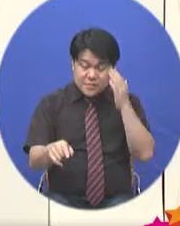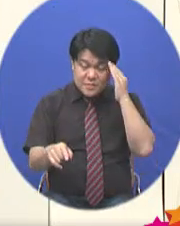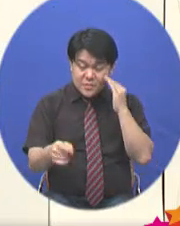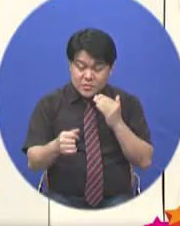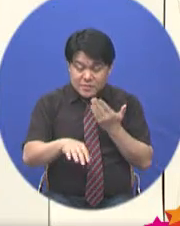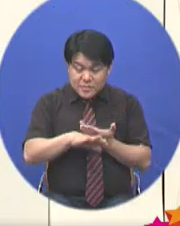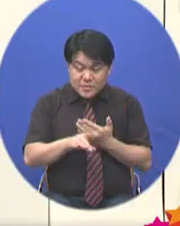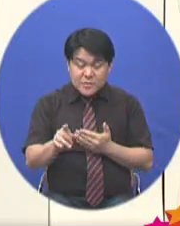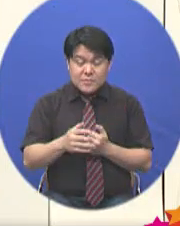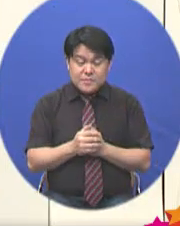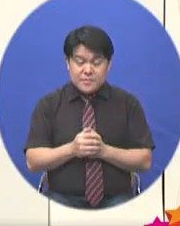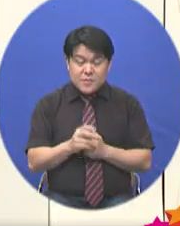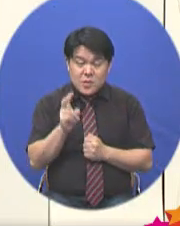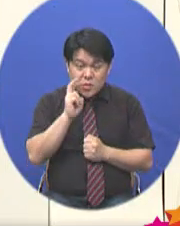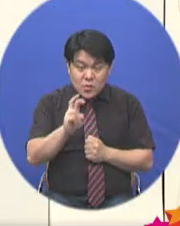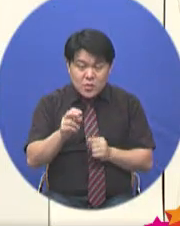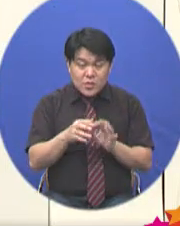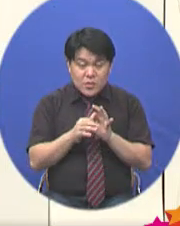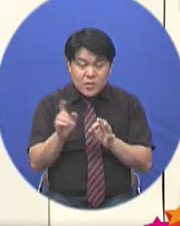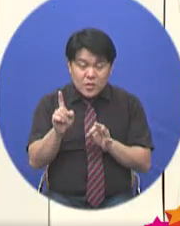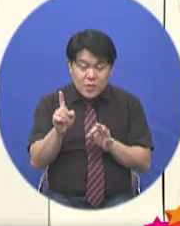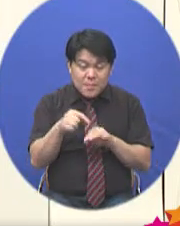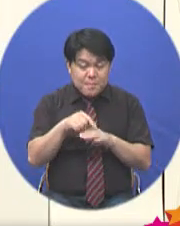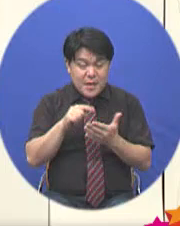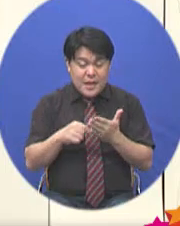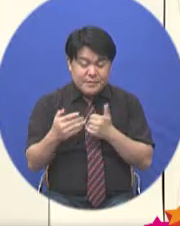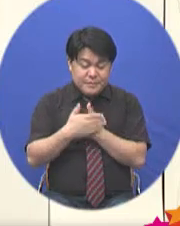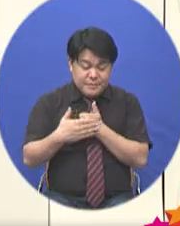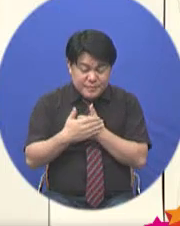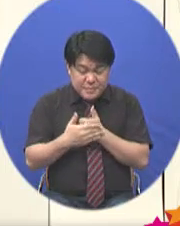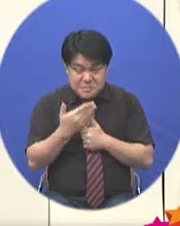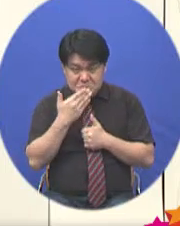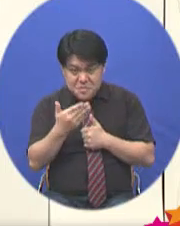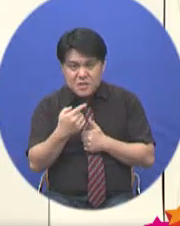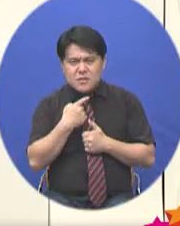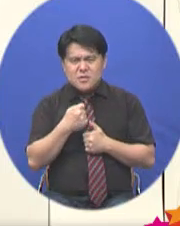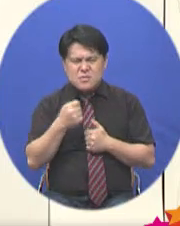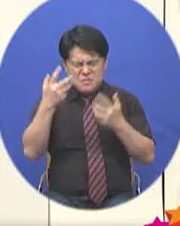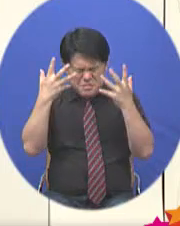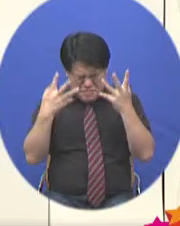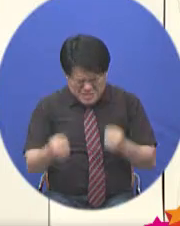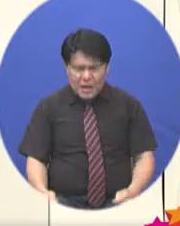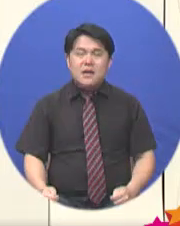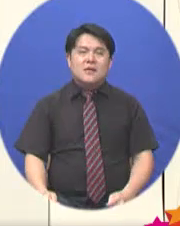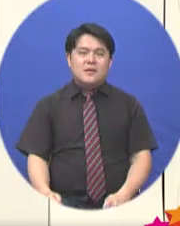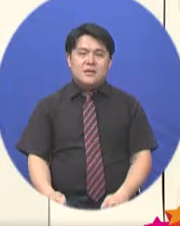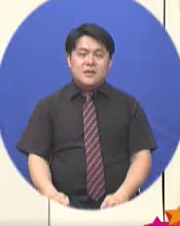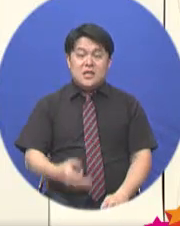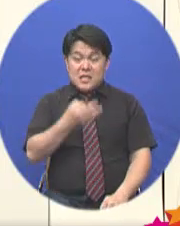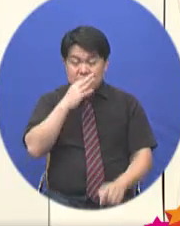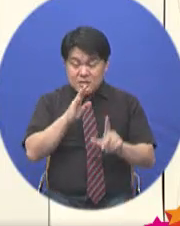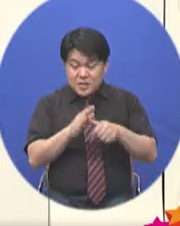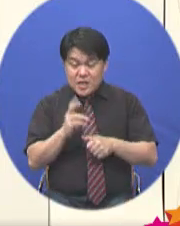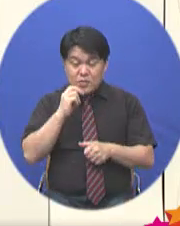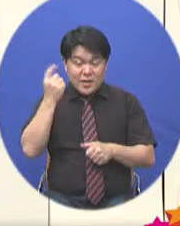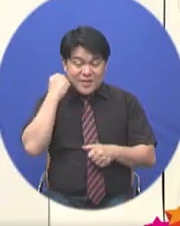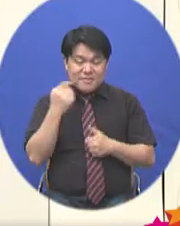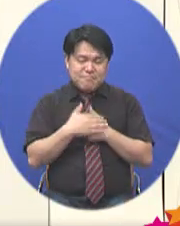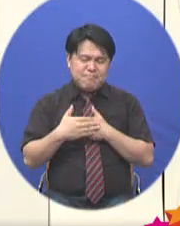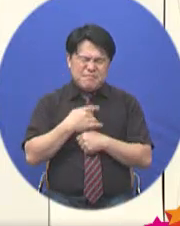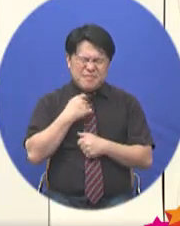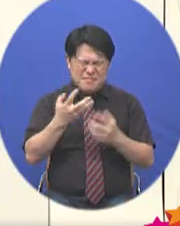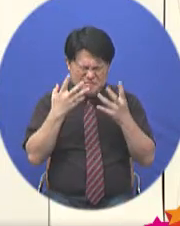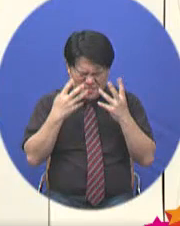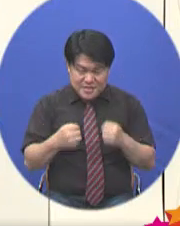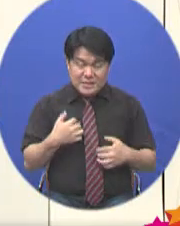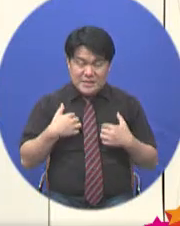우리나라 사람들은 노래로서 마음을 달래고 위안을 삼고 그랬던 적이 많아요. 힘들 때도 즐거울 때나